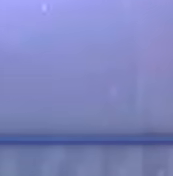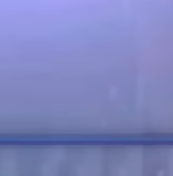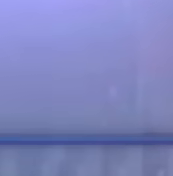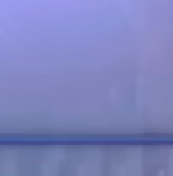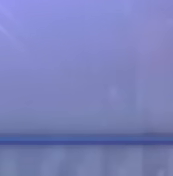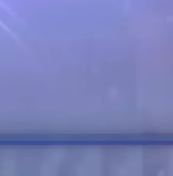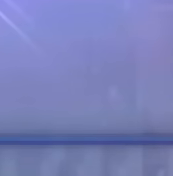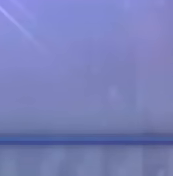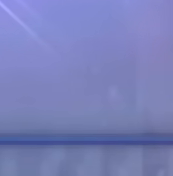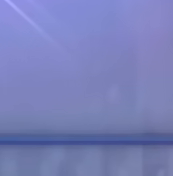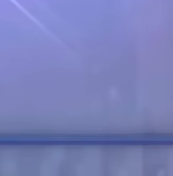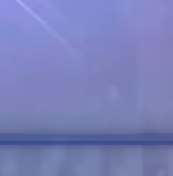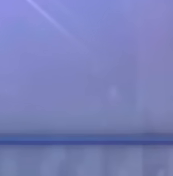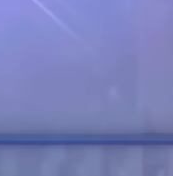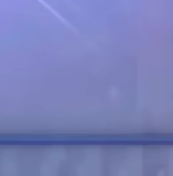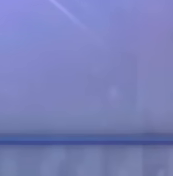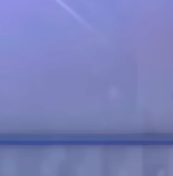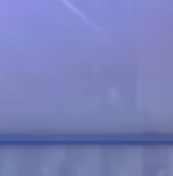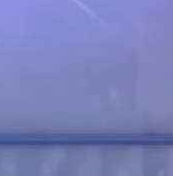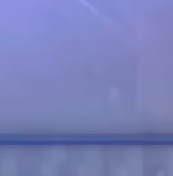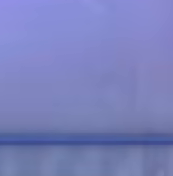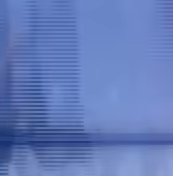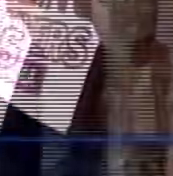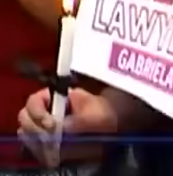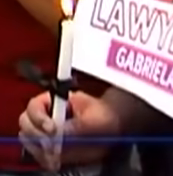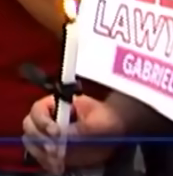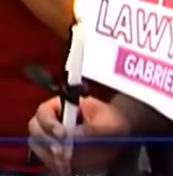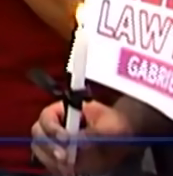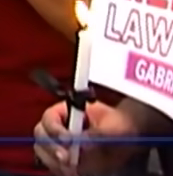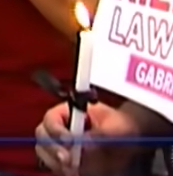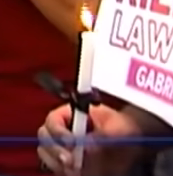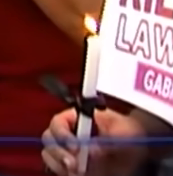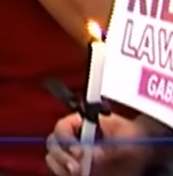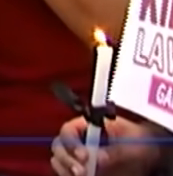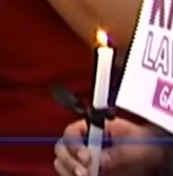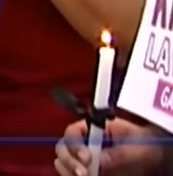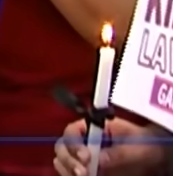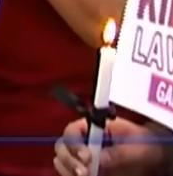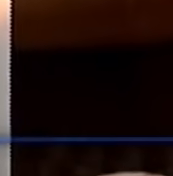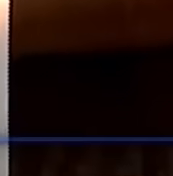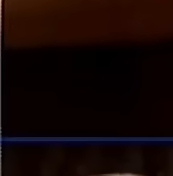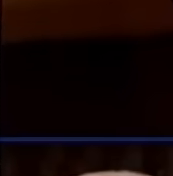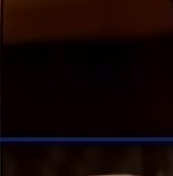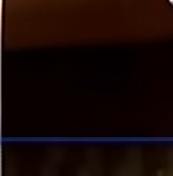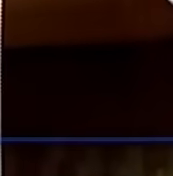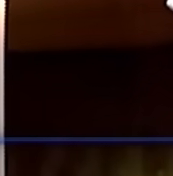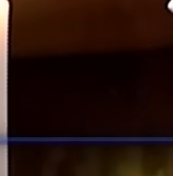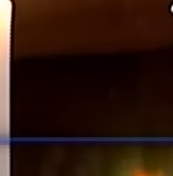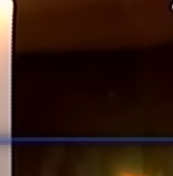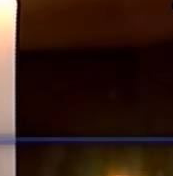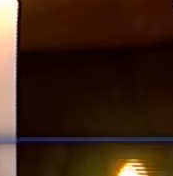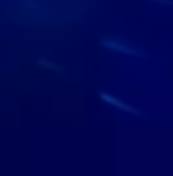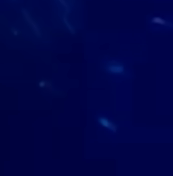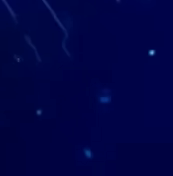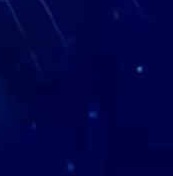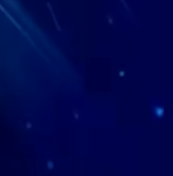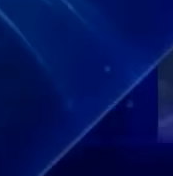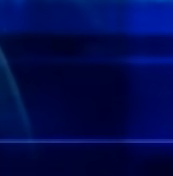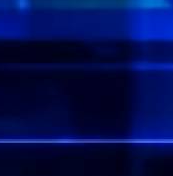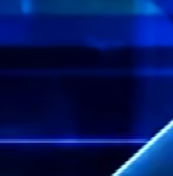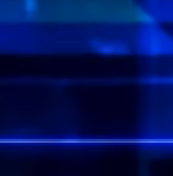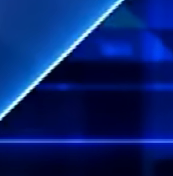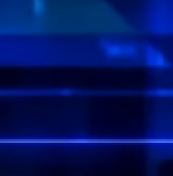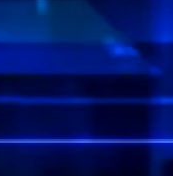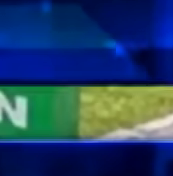Abogado sa APRA, pinagbabaril hanggang mapatay. Iba't ibang grupo ng mga abogado dinaan sa protesta ang panawagan ng hustisya.